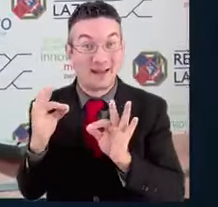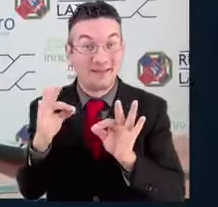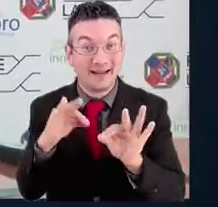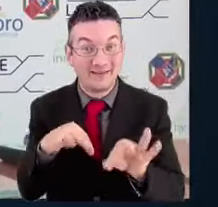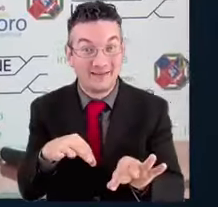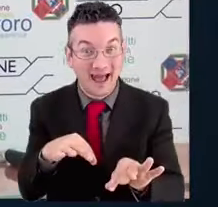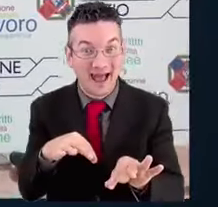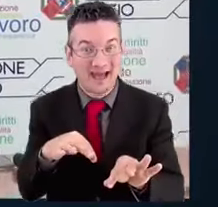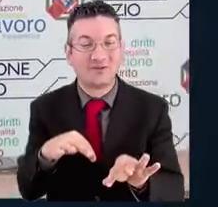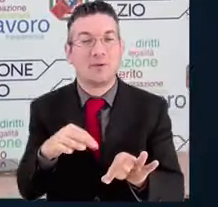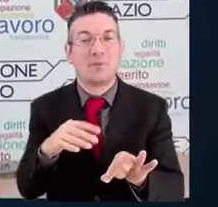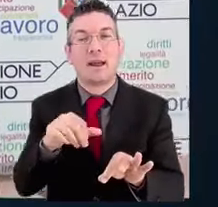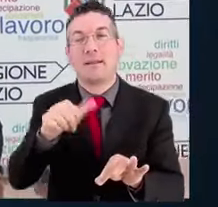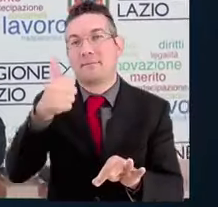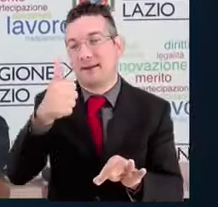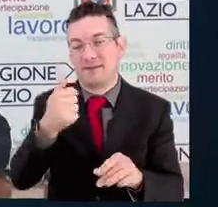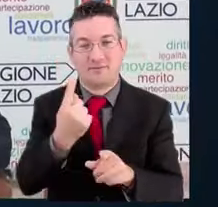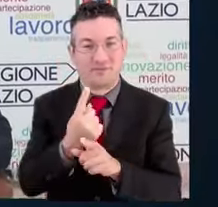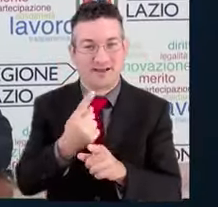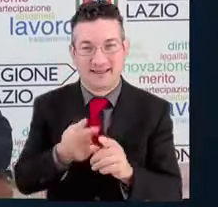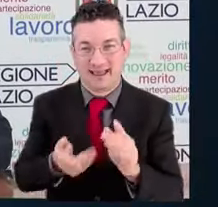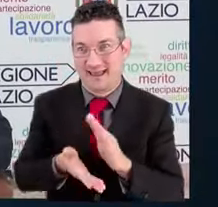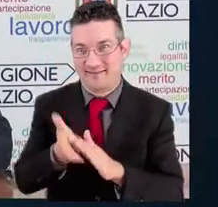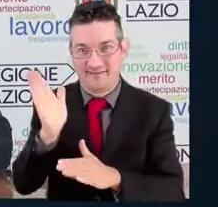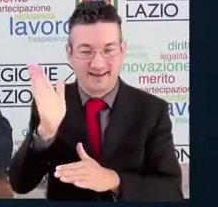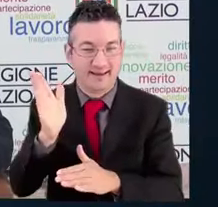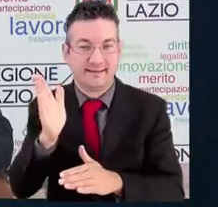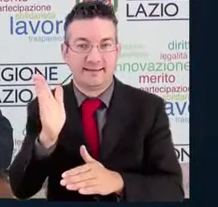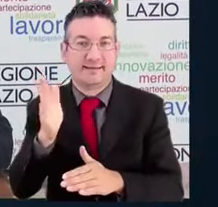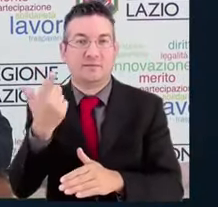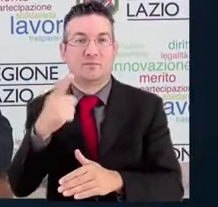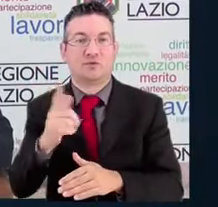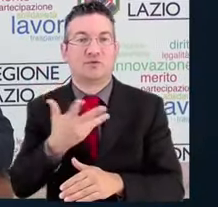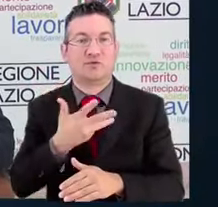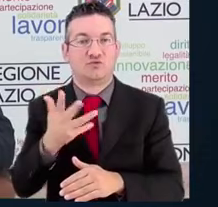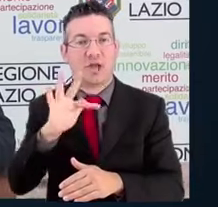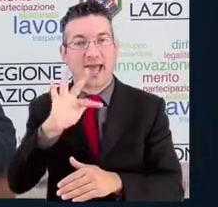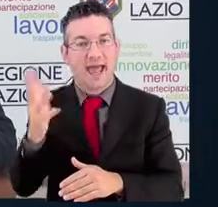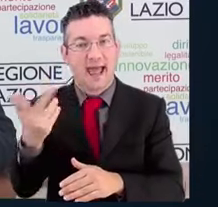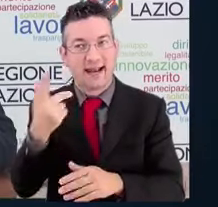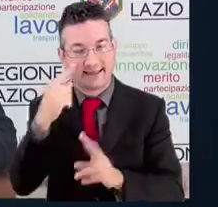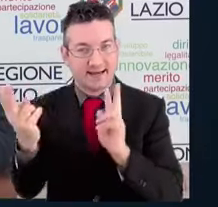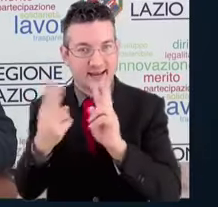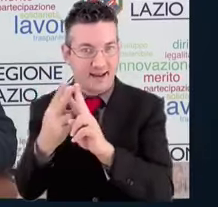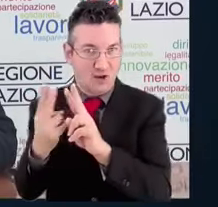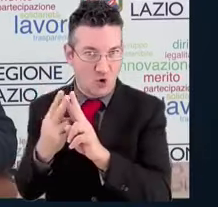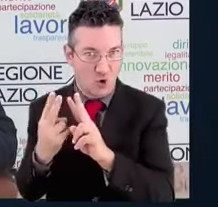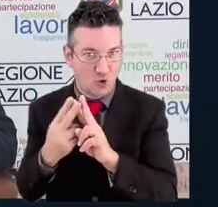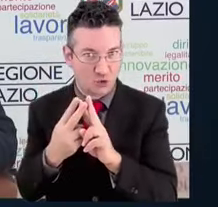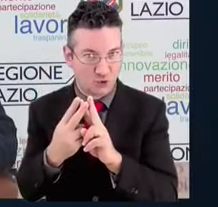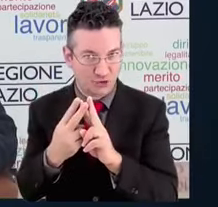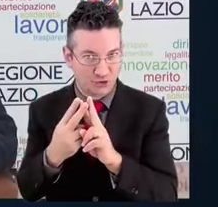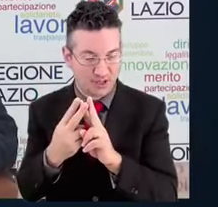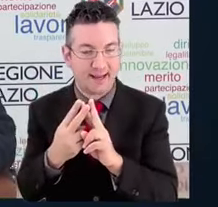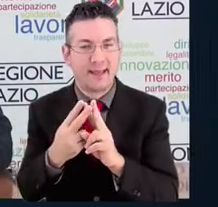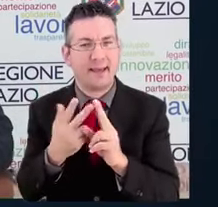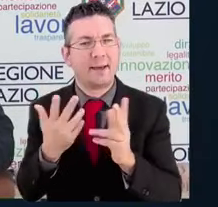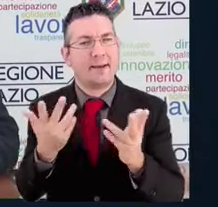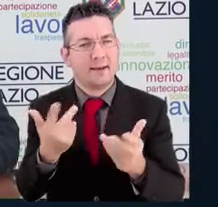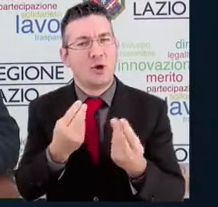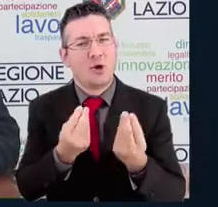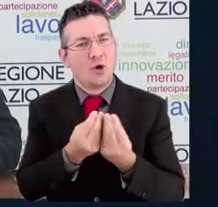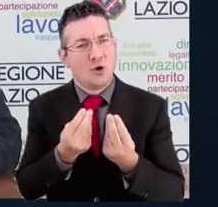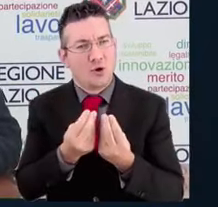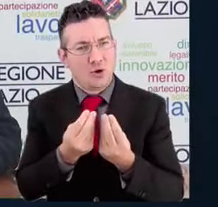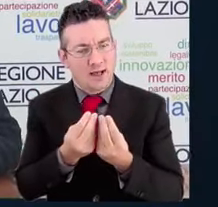perché purtroppo ci sono altre e altri incontri la con il collega onorato e